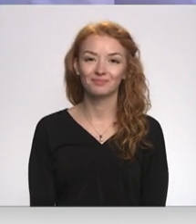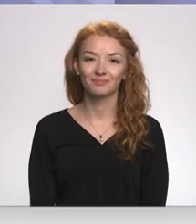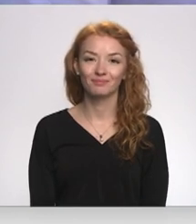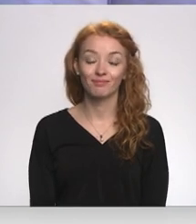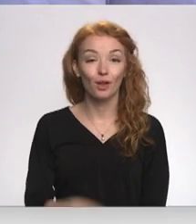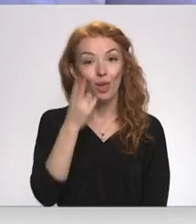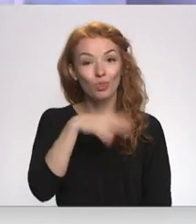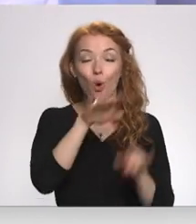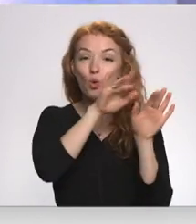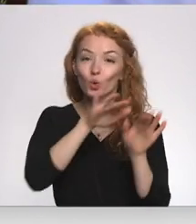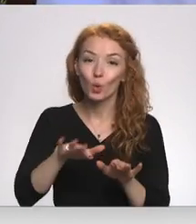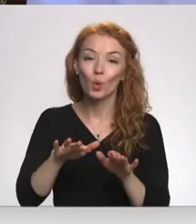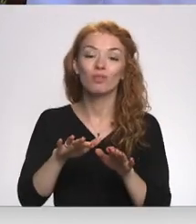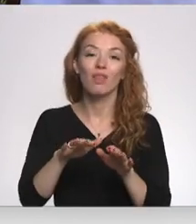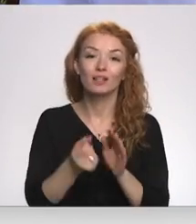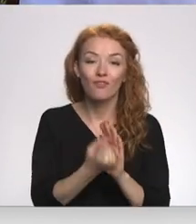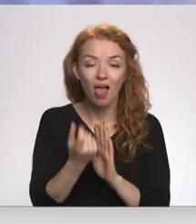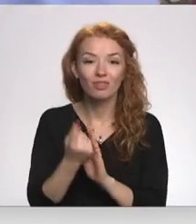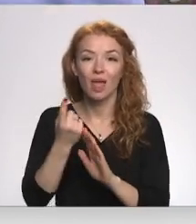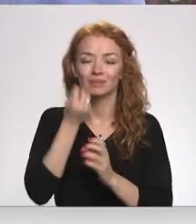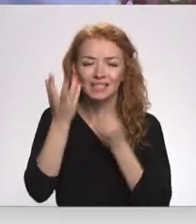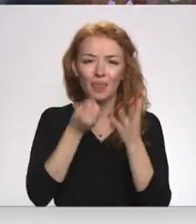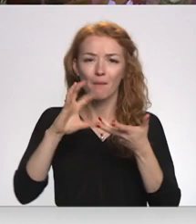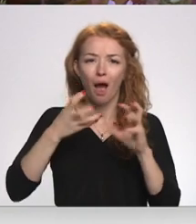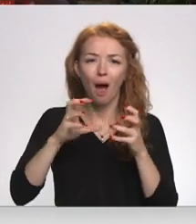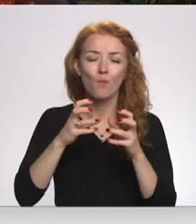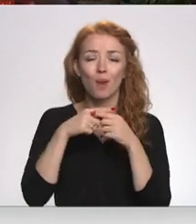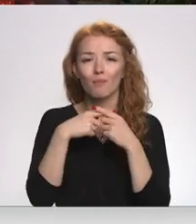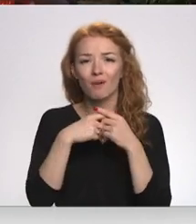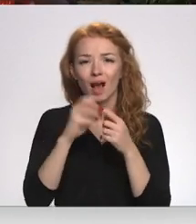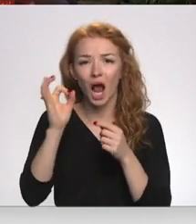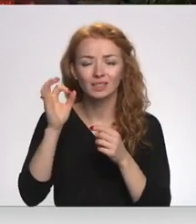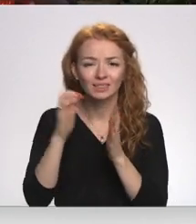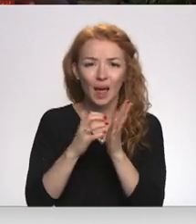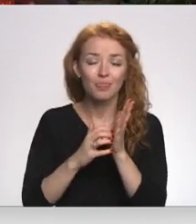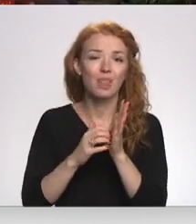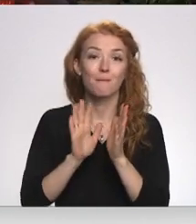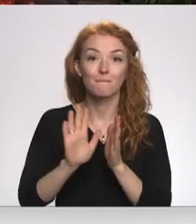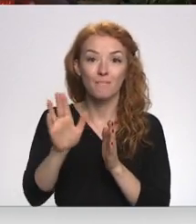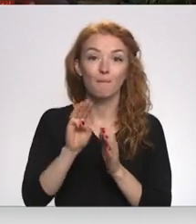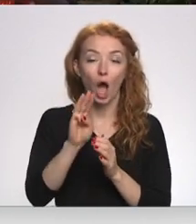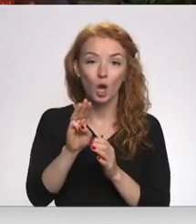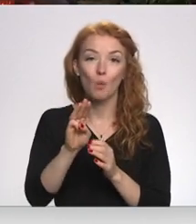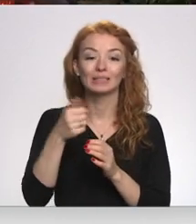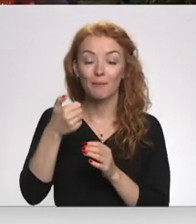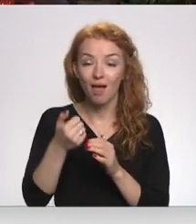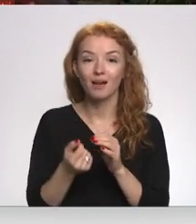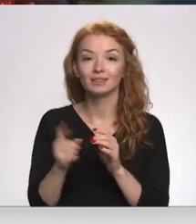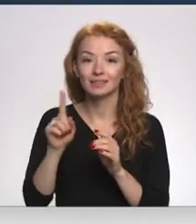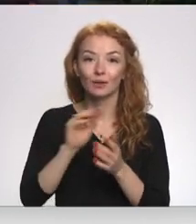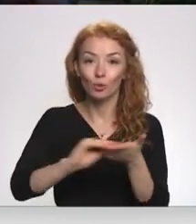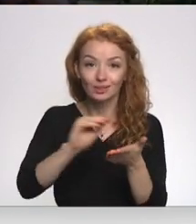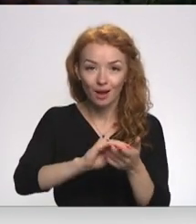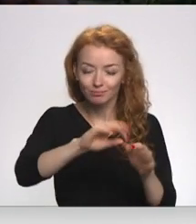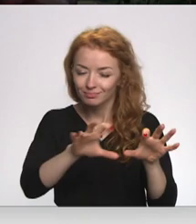No rudens veltēm, ziediem, āboliem, zīlēm un kastaņiem pie Mārupes valsts ģimnāzijas šorīt top uzraksts paldies